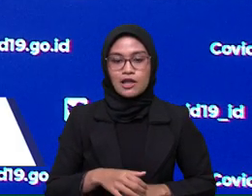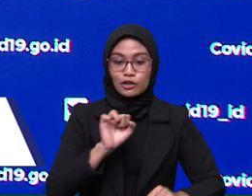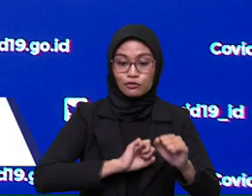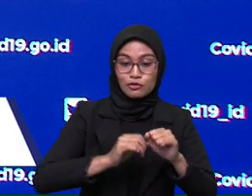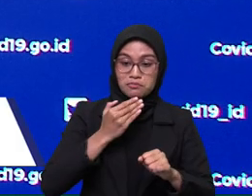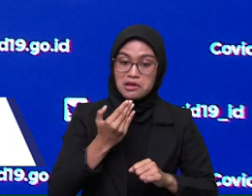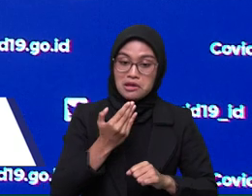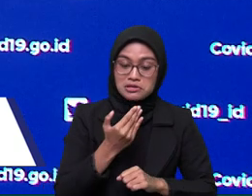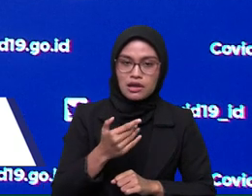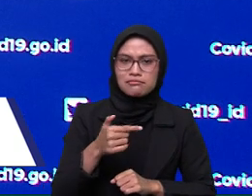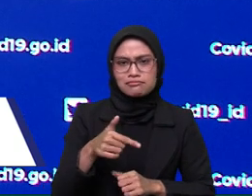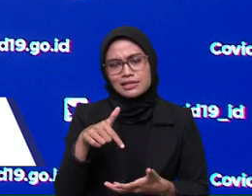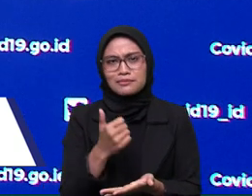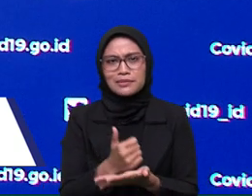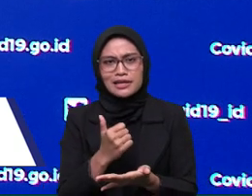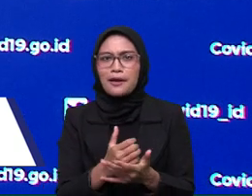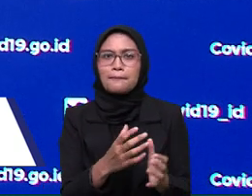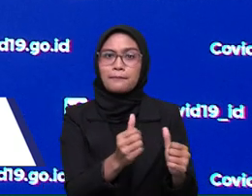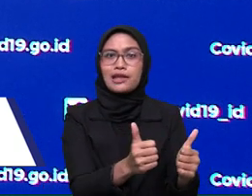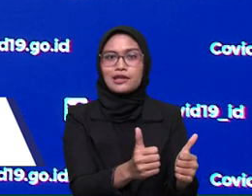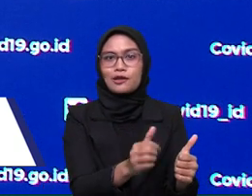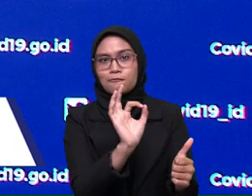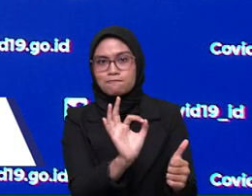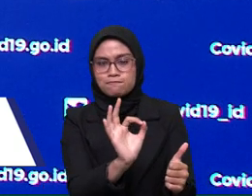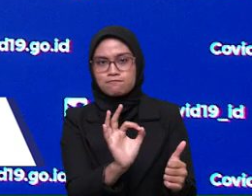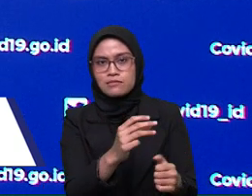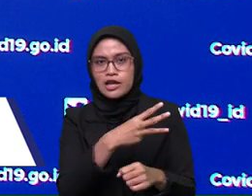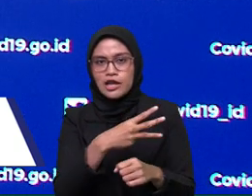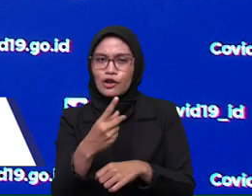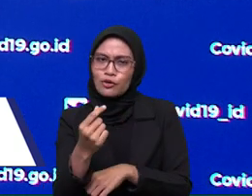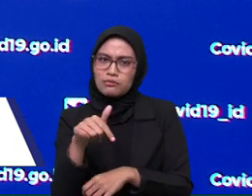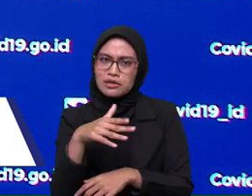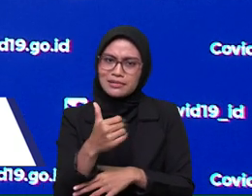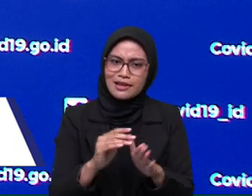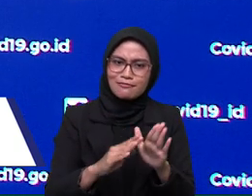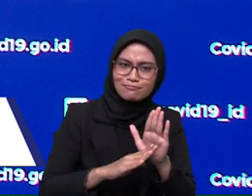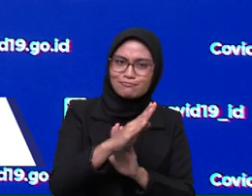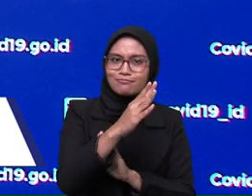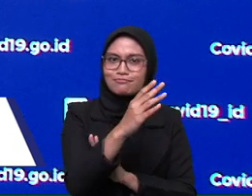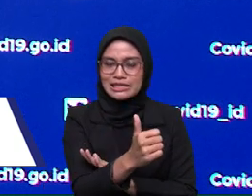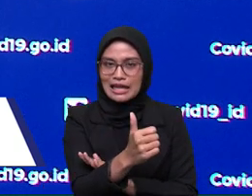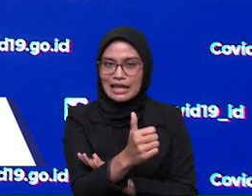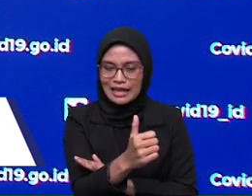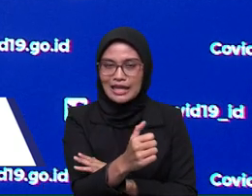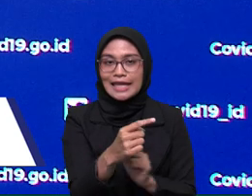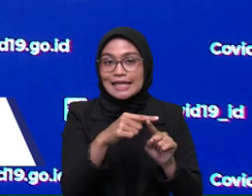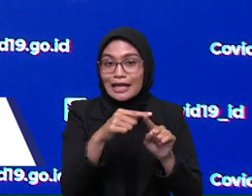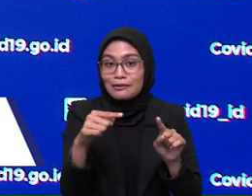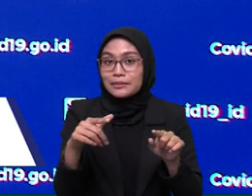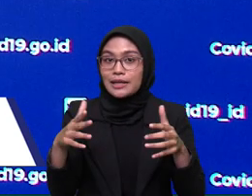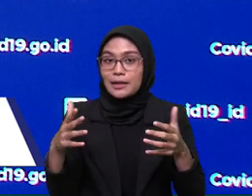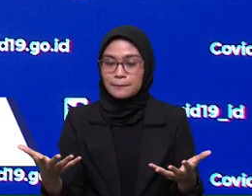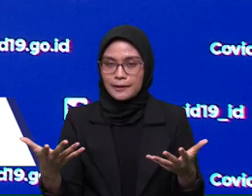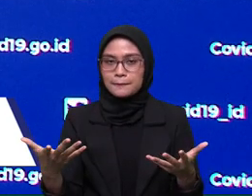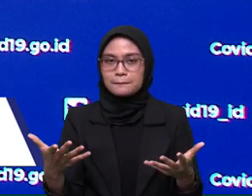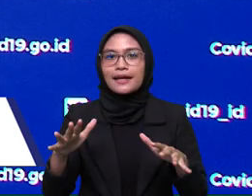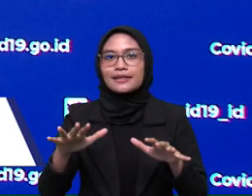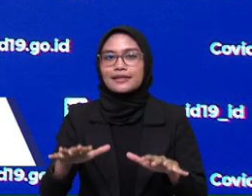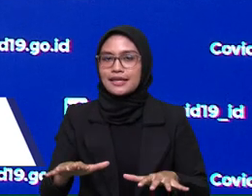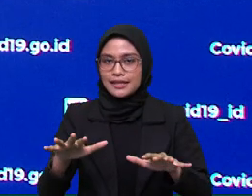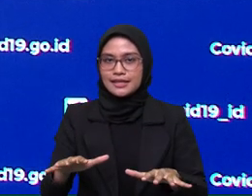merupakan kabar baik demi meningkatkan pemulihan ekonomi nasional akibat coffee 19 namun perlu diperhatikan untuk